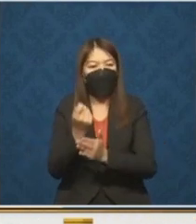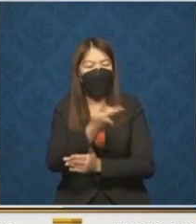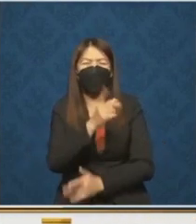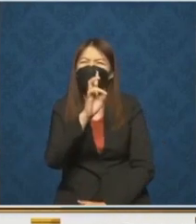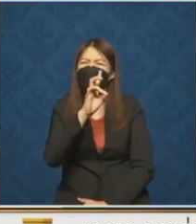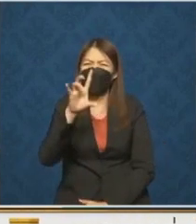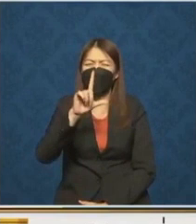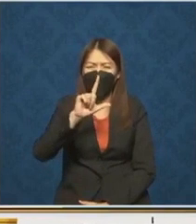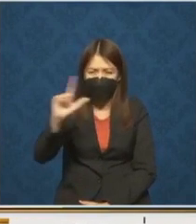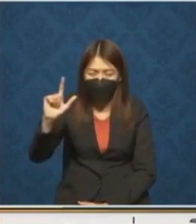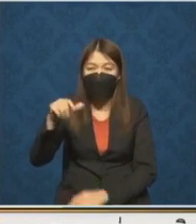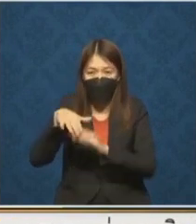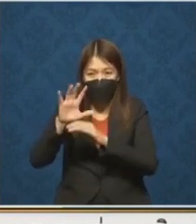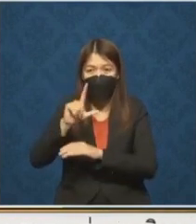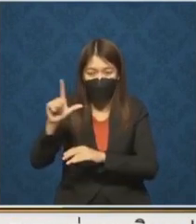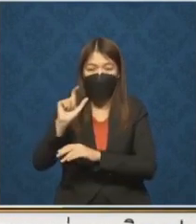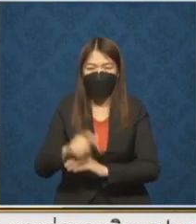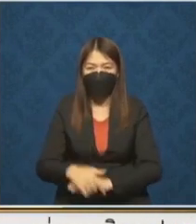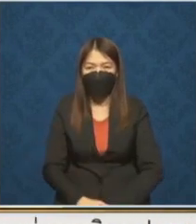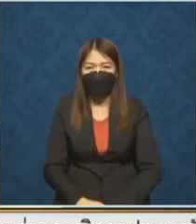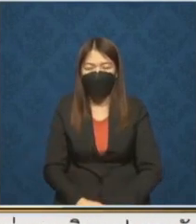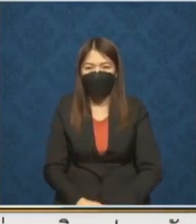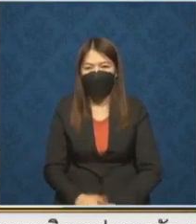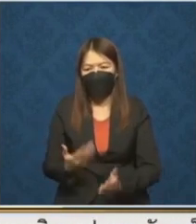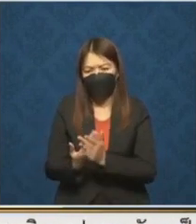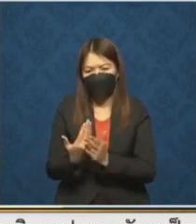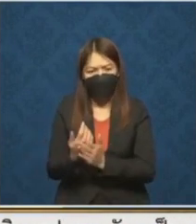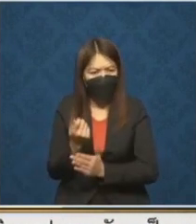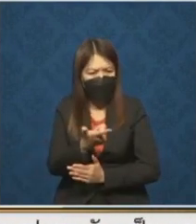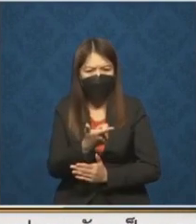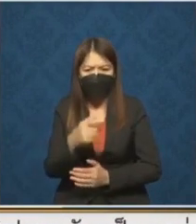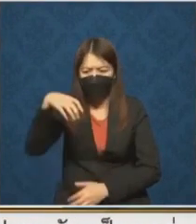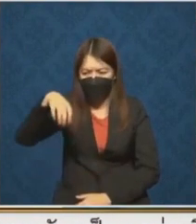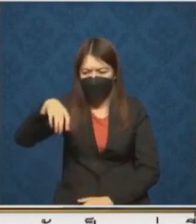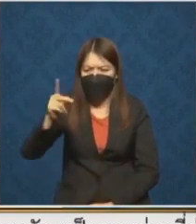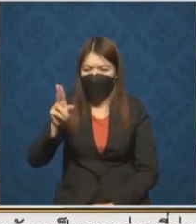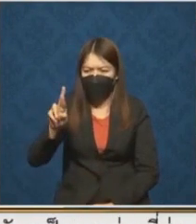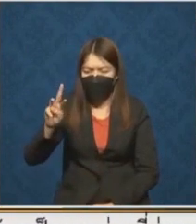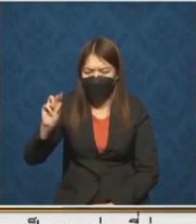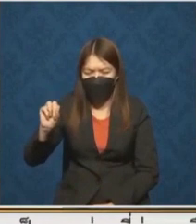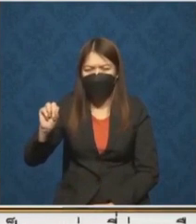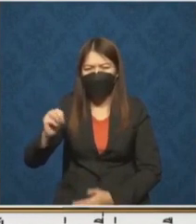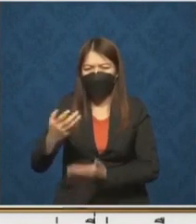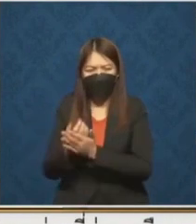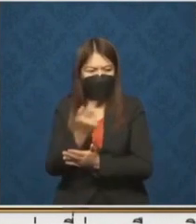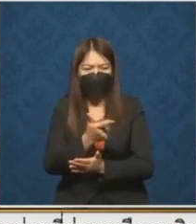ฟะล้านในคำฟ้องเนี่เงินที่จ่าย กรมทดนไม่จ่ายเป็เงินของปชาชน